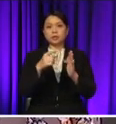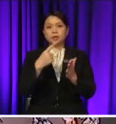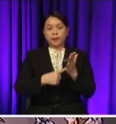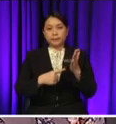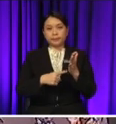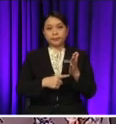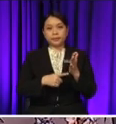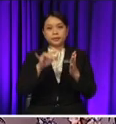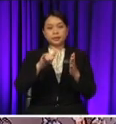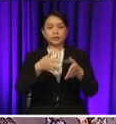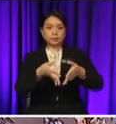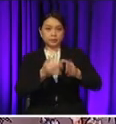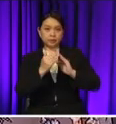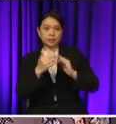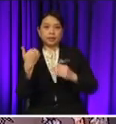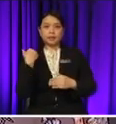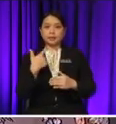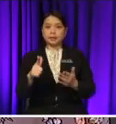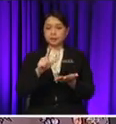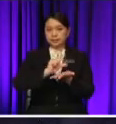oleh gaji